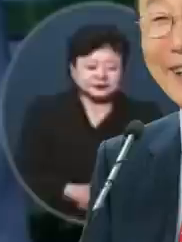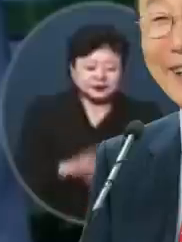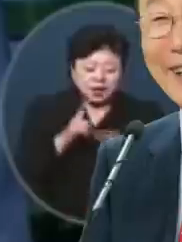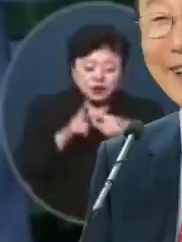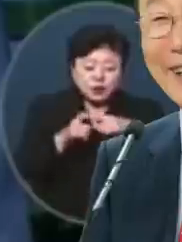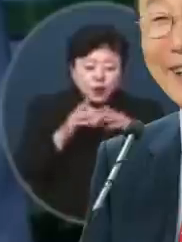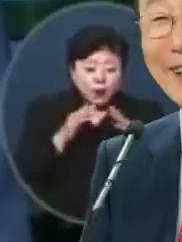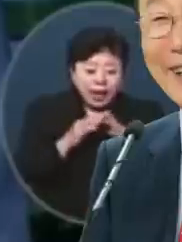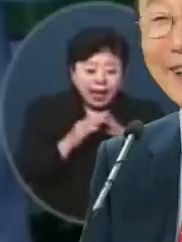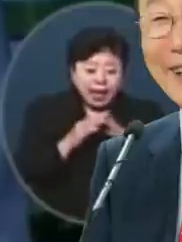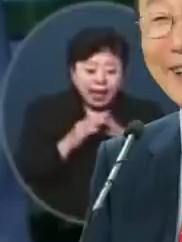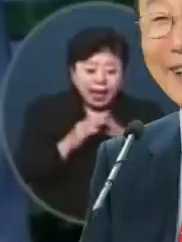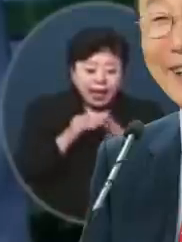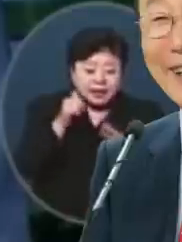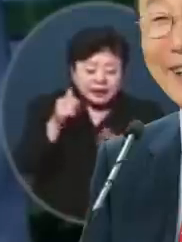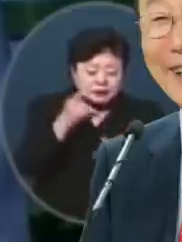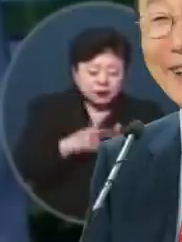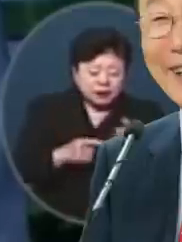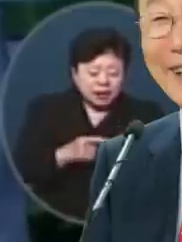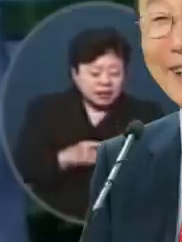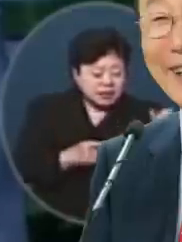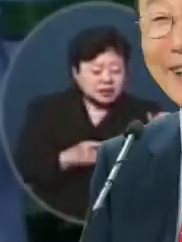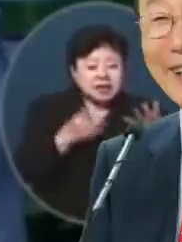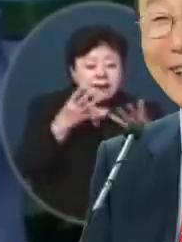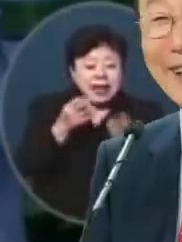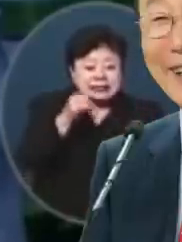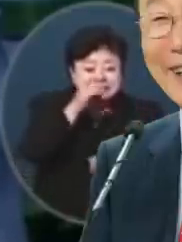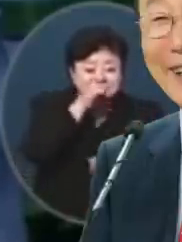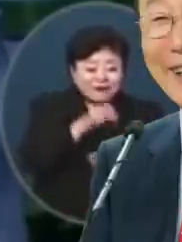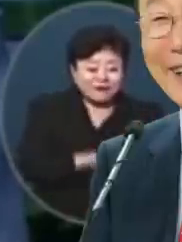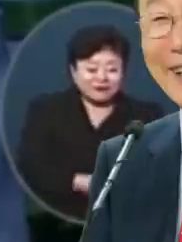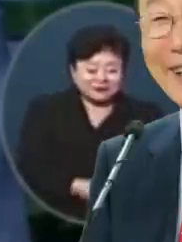교회는 남자보다도 여자들이 압도적으로 많습니다.